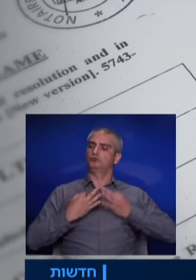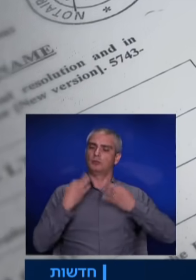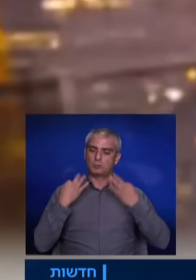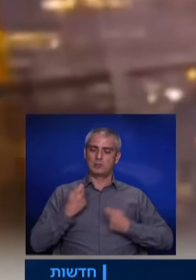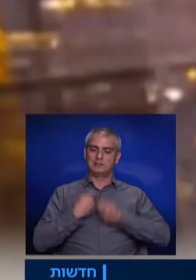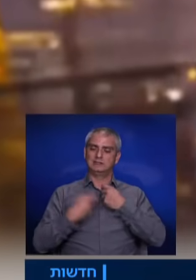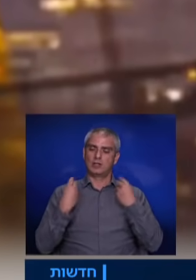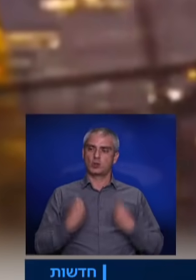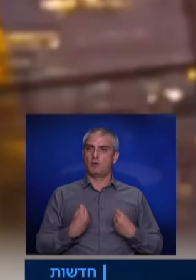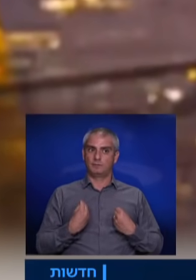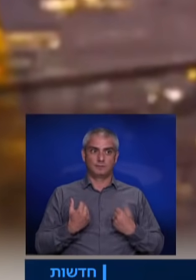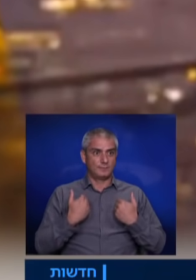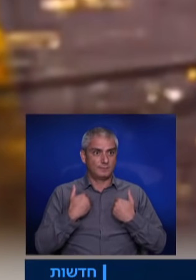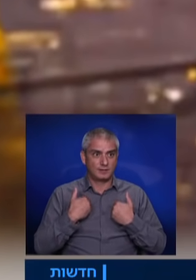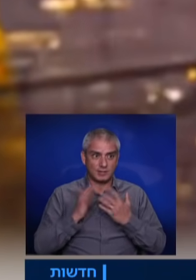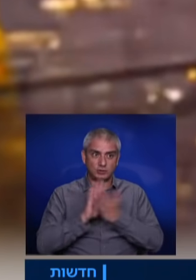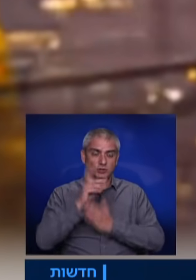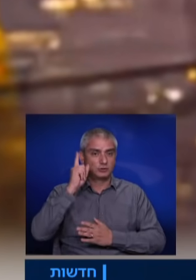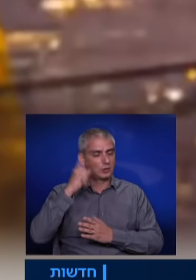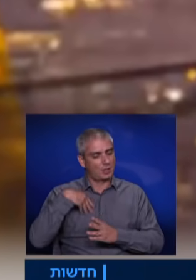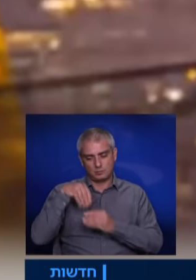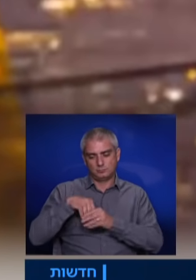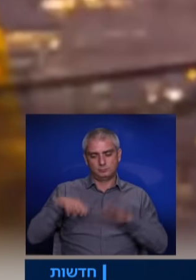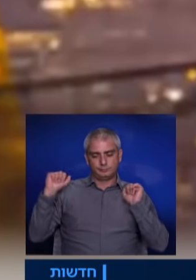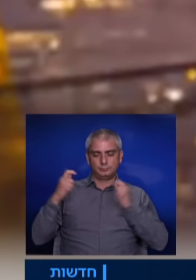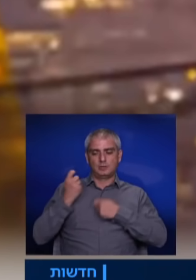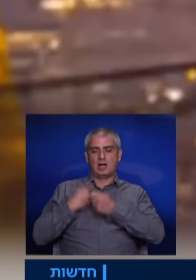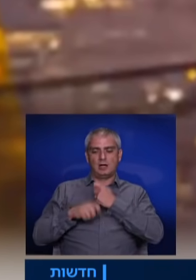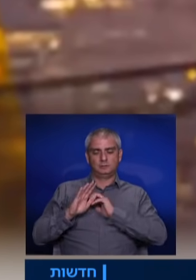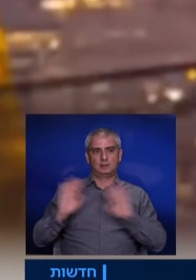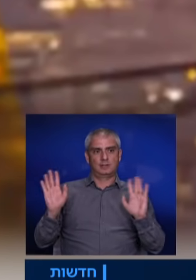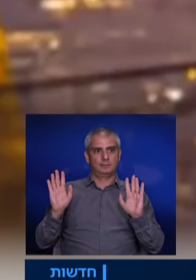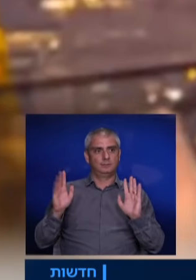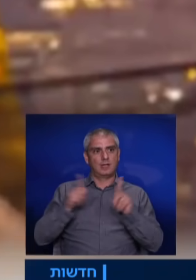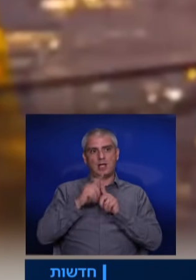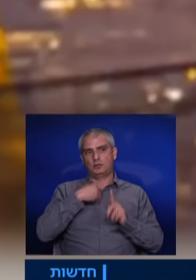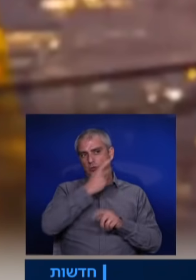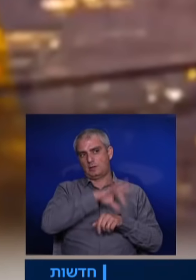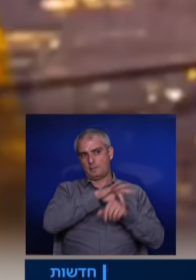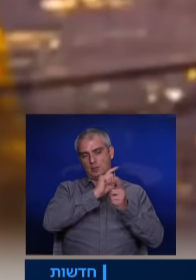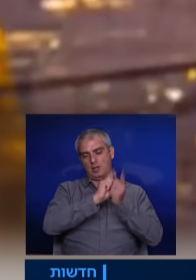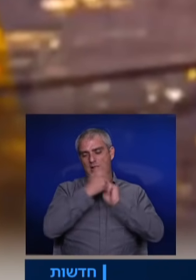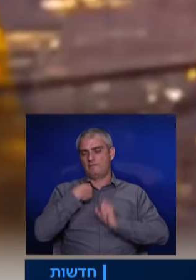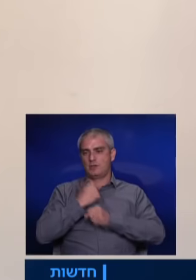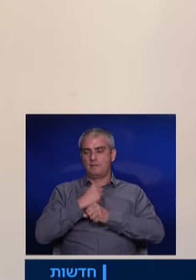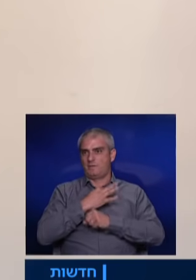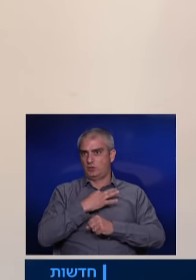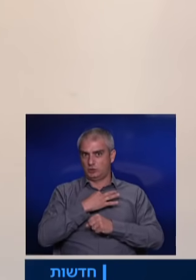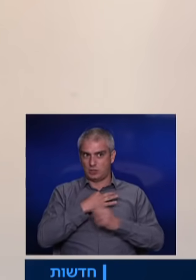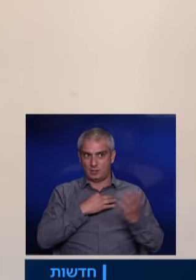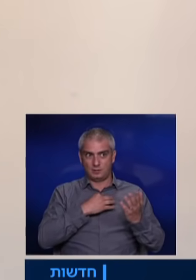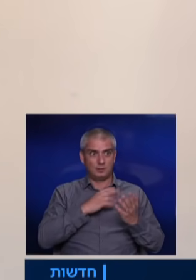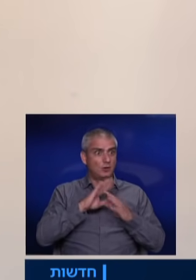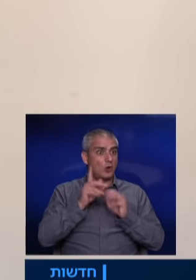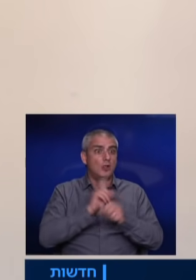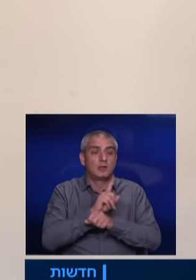עסקי טוב. אני ב-19 שנים האחרונות לא מעורב בעסקים, זה אחי שמנהל, החליף אותי בעבודתי. בכל אותה